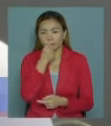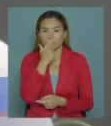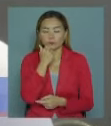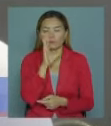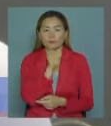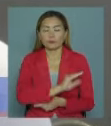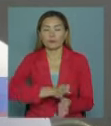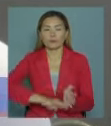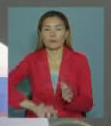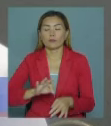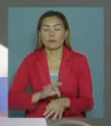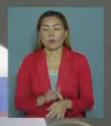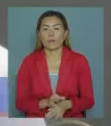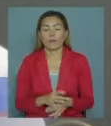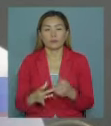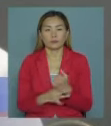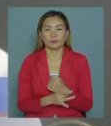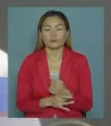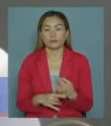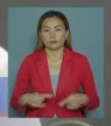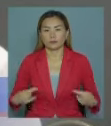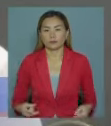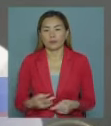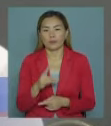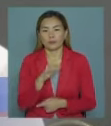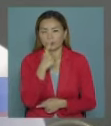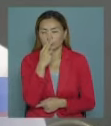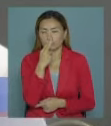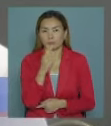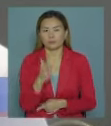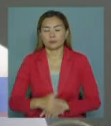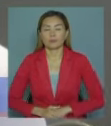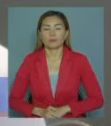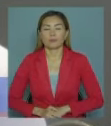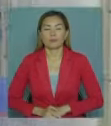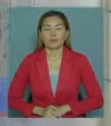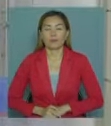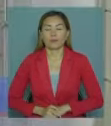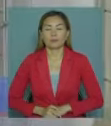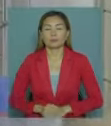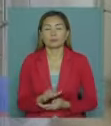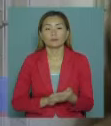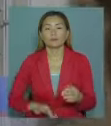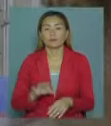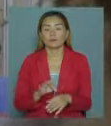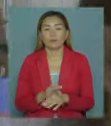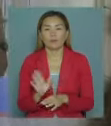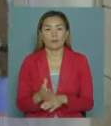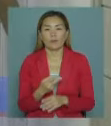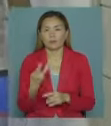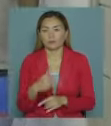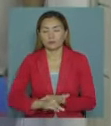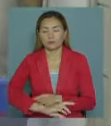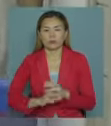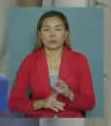сильном обострении заболевания выявляются признаки носового кровотечения. Течение болезни делится на 3